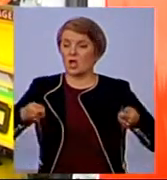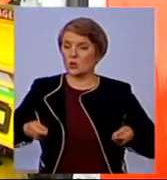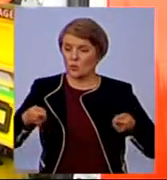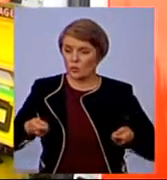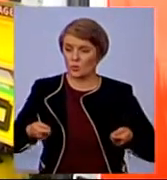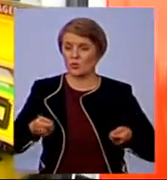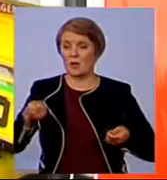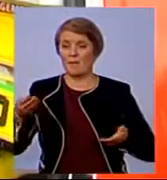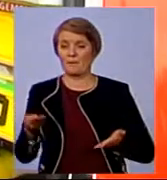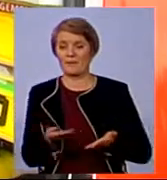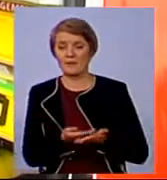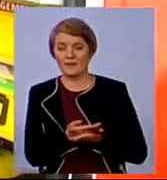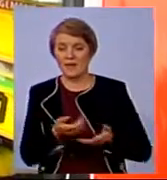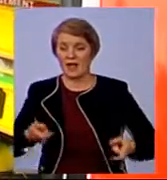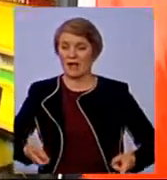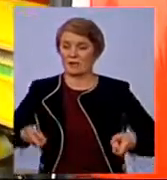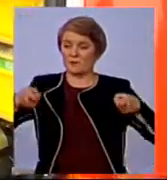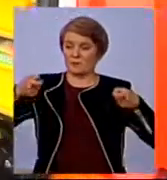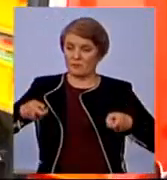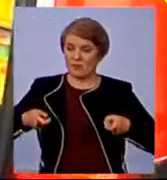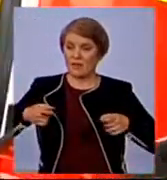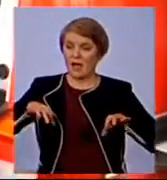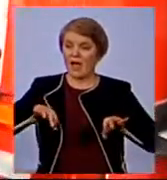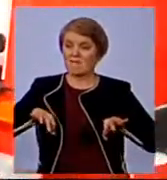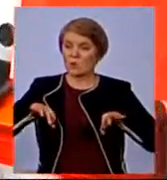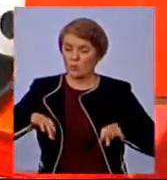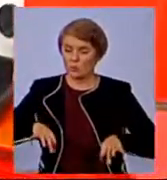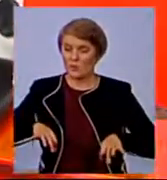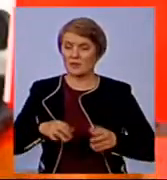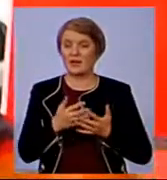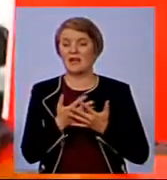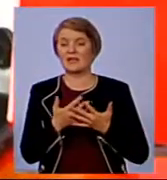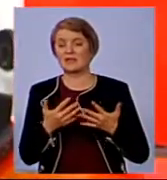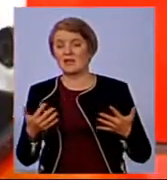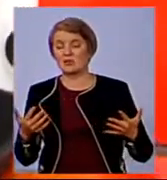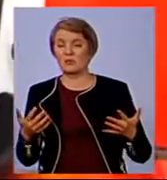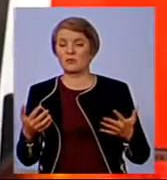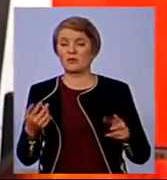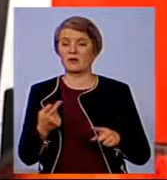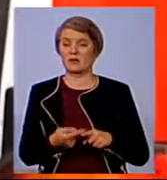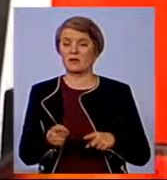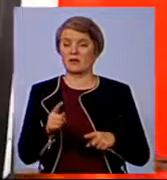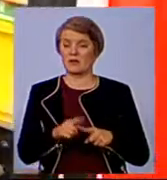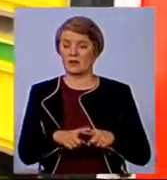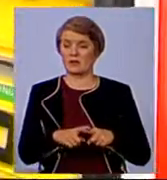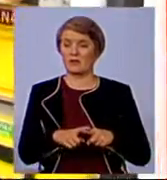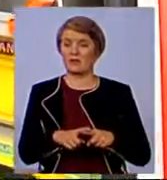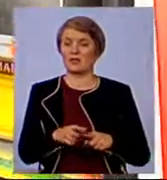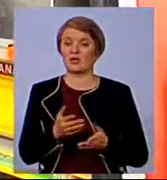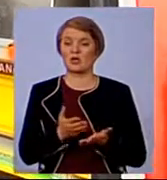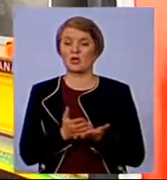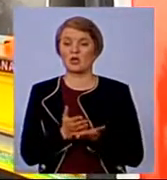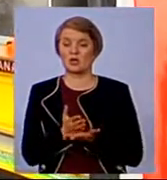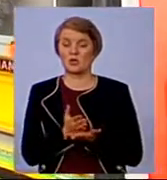підкладки для того, щоб піднімати автомобіль, різноманітні засоби, які служать для того,